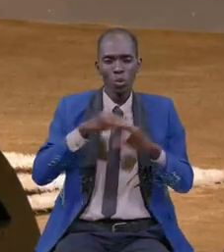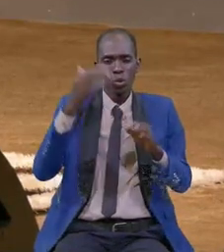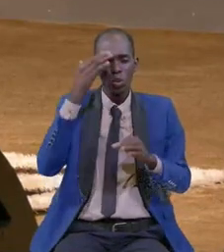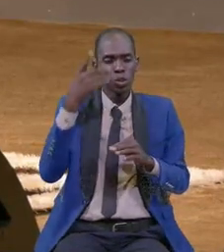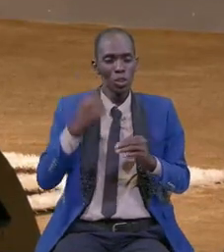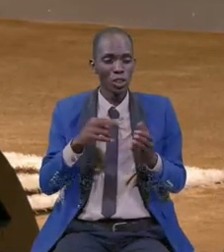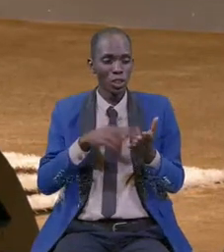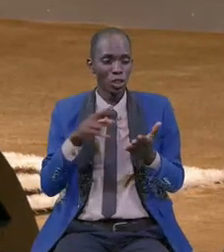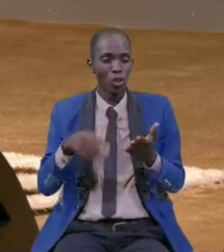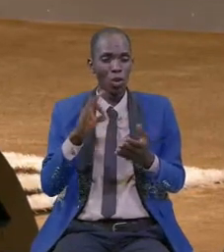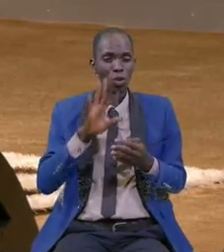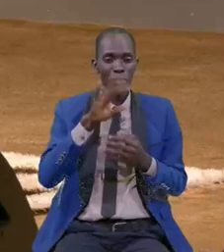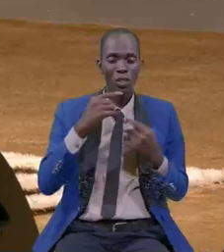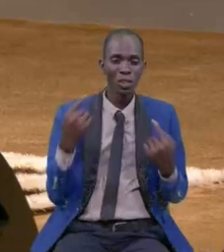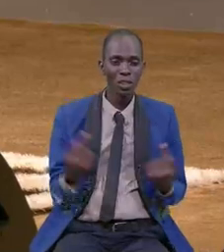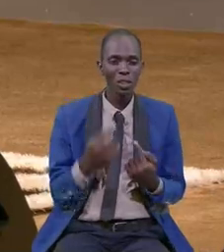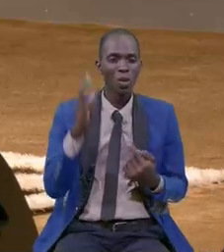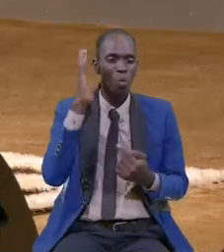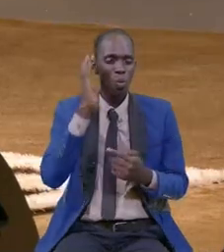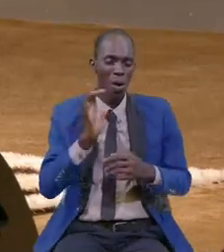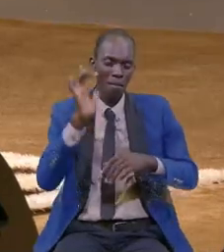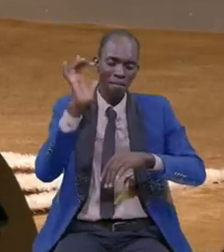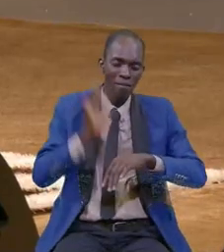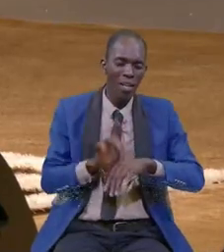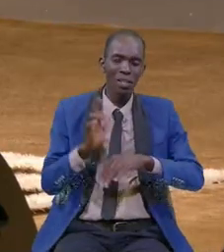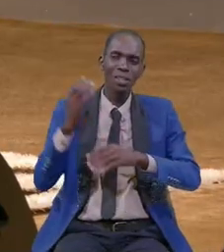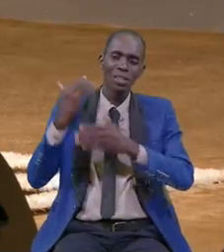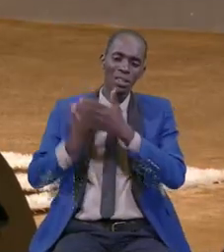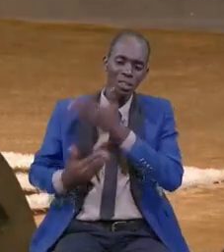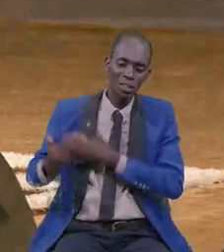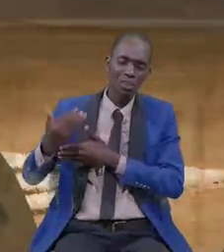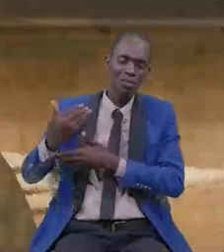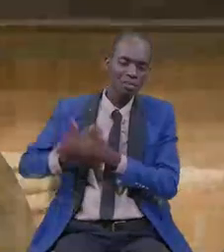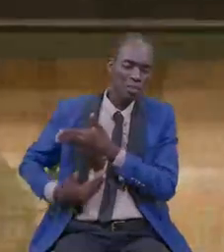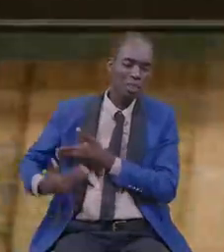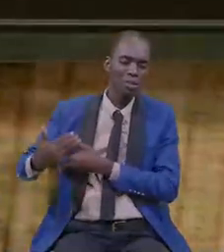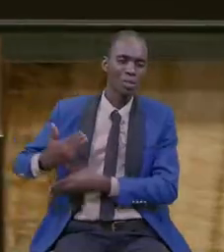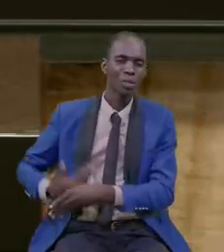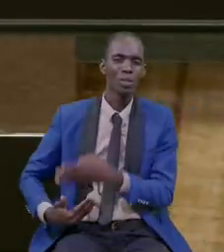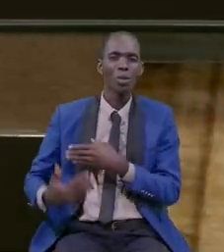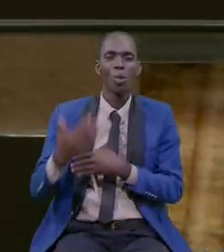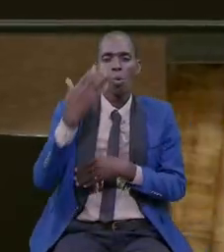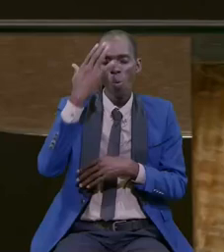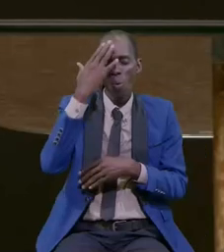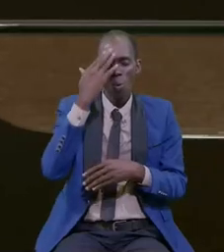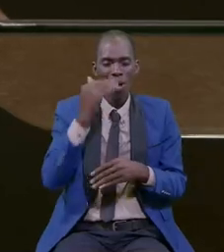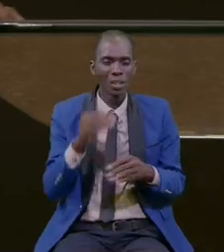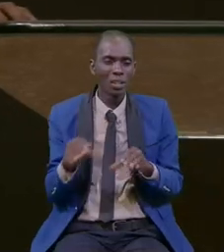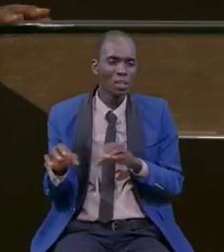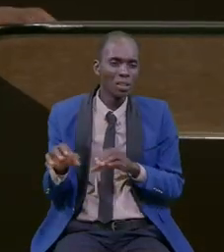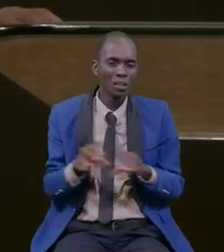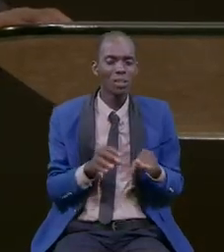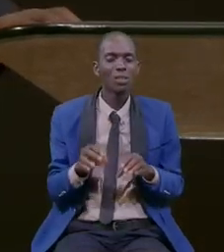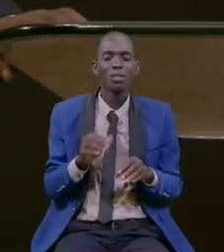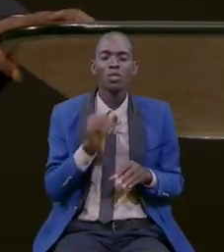péché que cela va affecter les générations des générations après lui pourquoi n'avait-il pas même